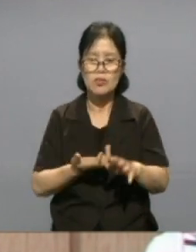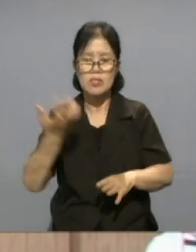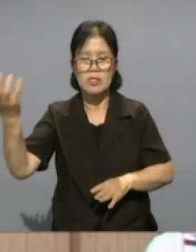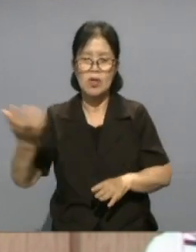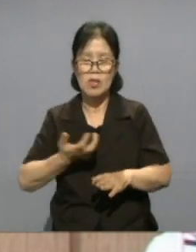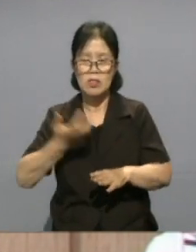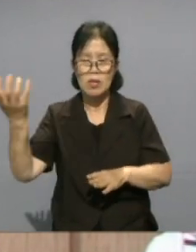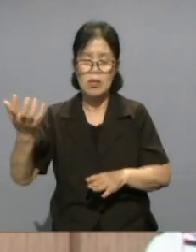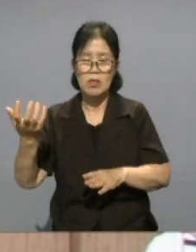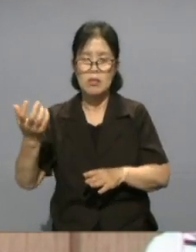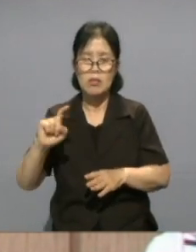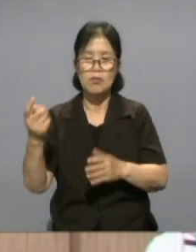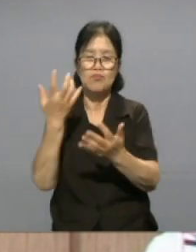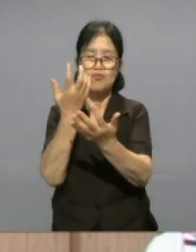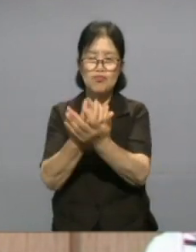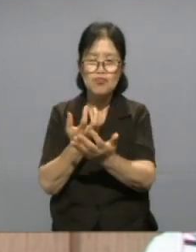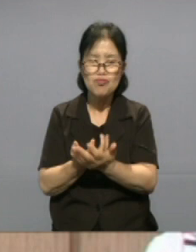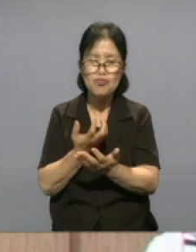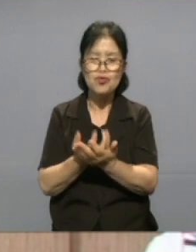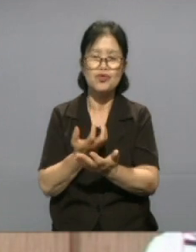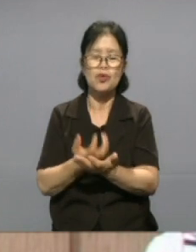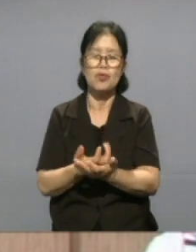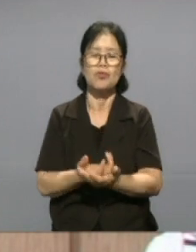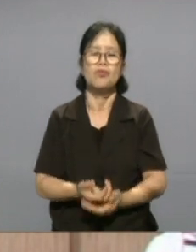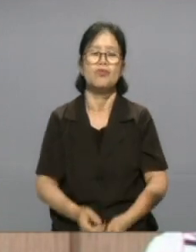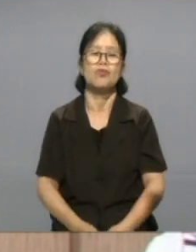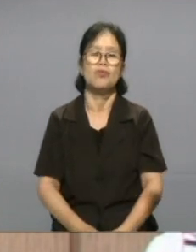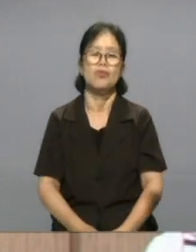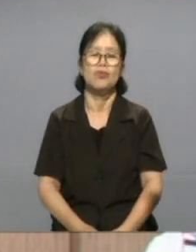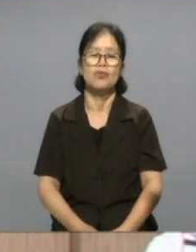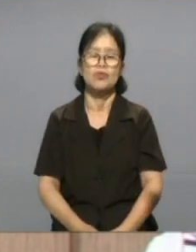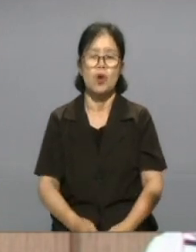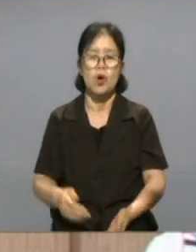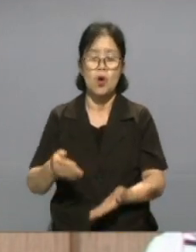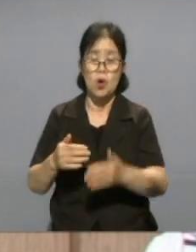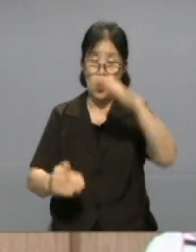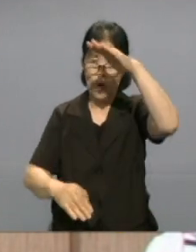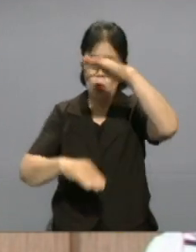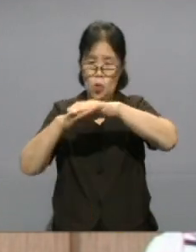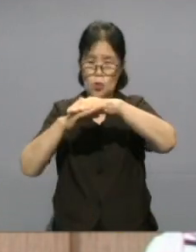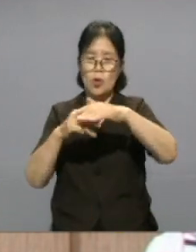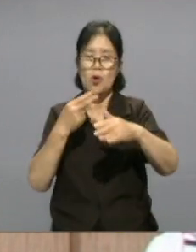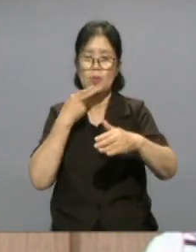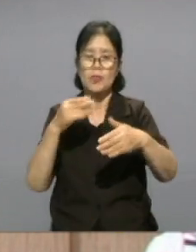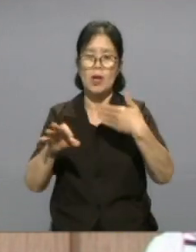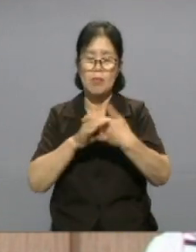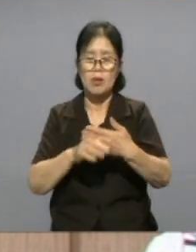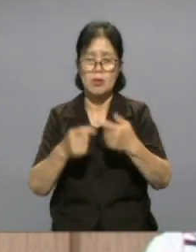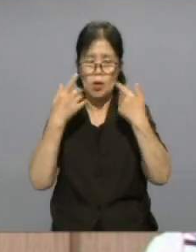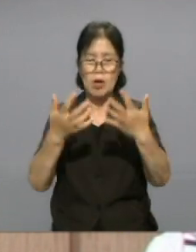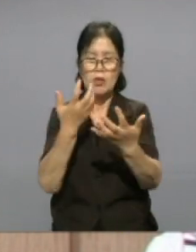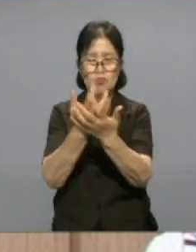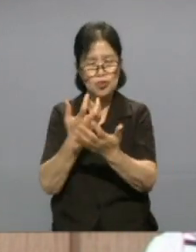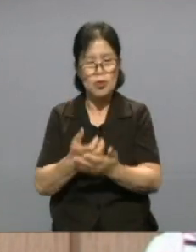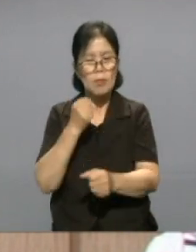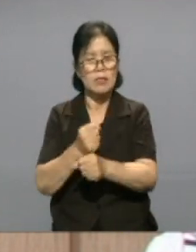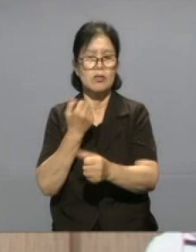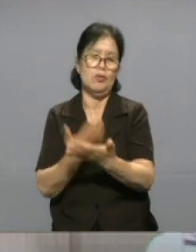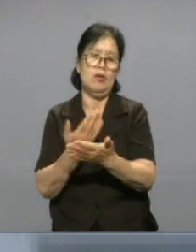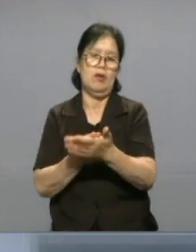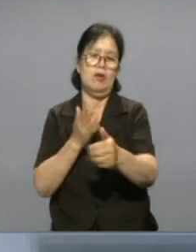곳으로 이전한다는 그런 문서로서 보도 제한을 안 한다면은 정확하게 그걸 문서화해달라.